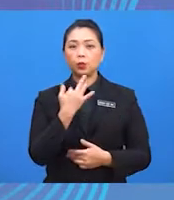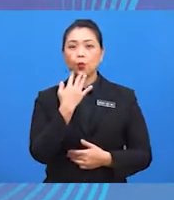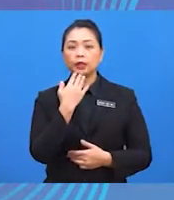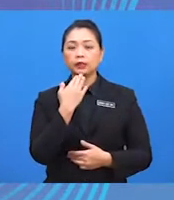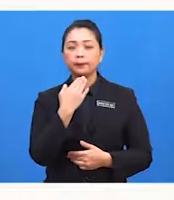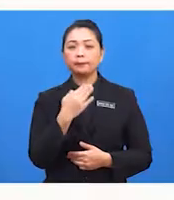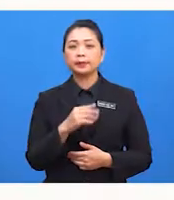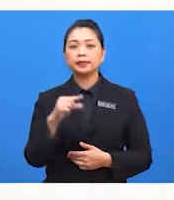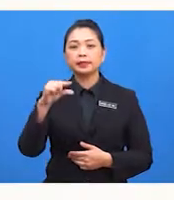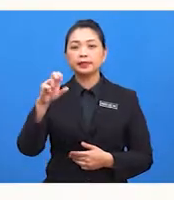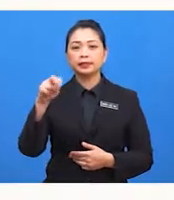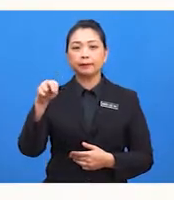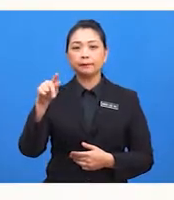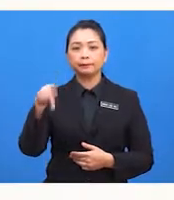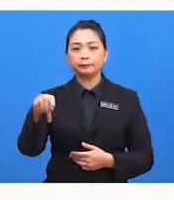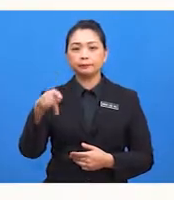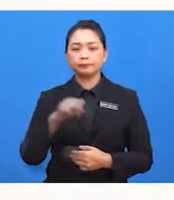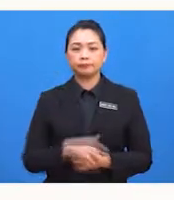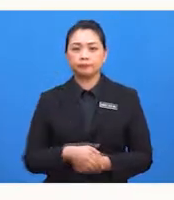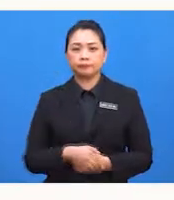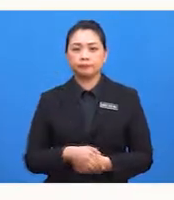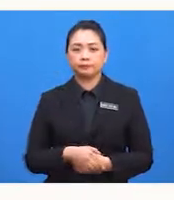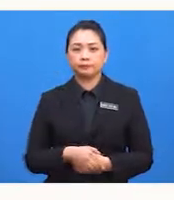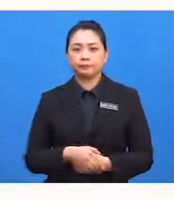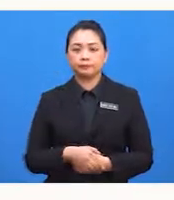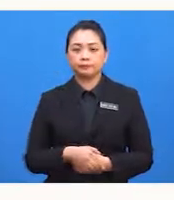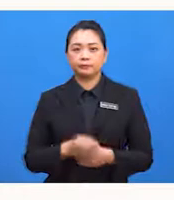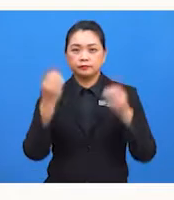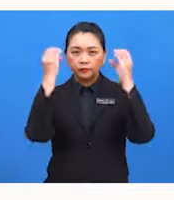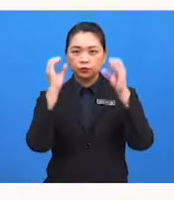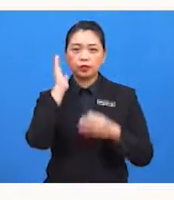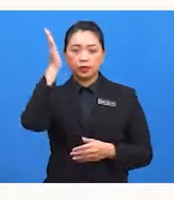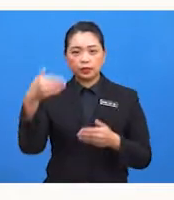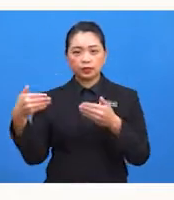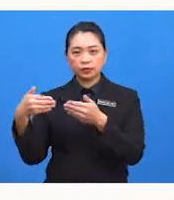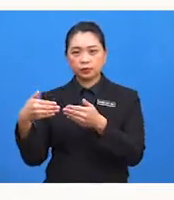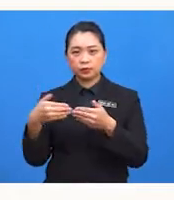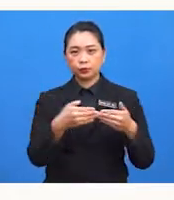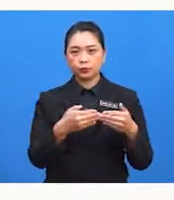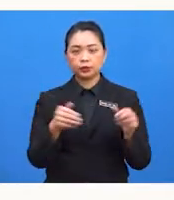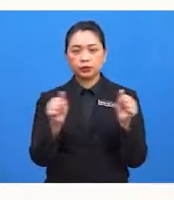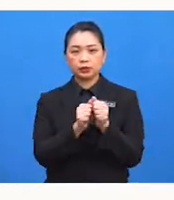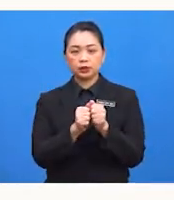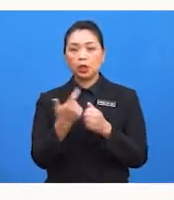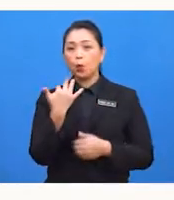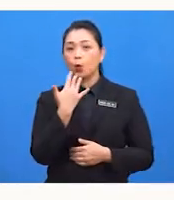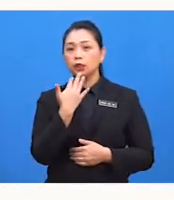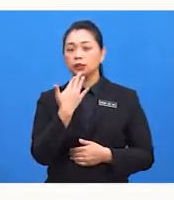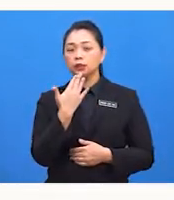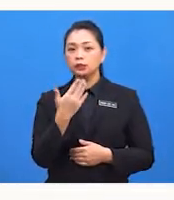penggenap. Saya akan teruskan kepada warna yang pertama, iaitu warna